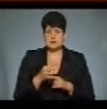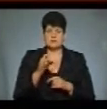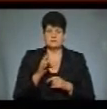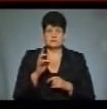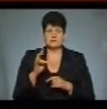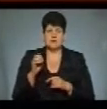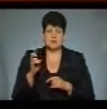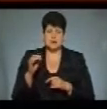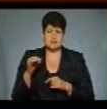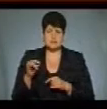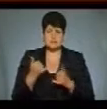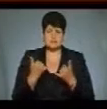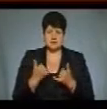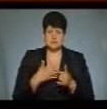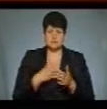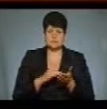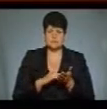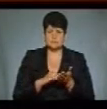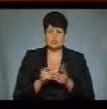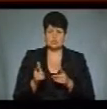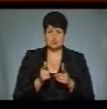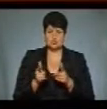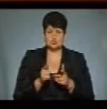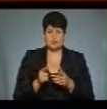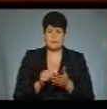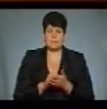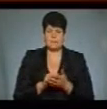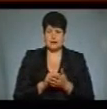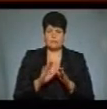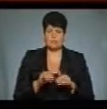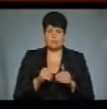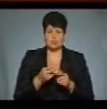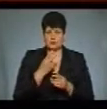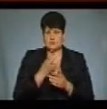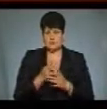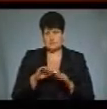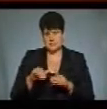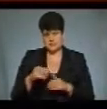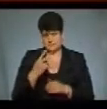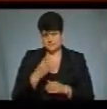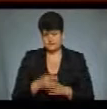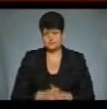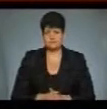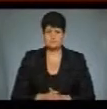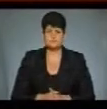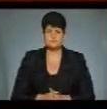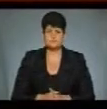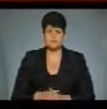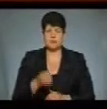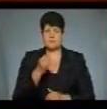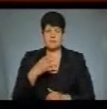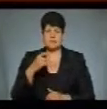Зараз наша кореспондентка Соломія Струс готує матеріал до випуску, тому пропоную переглянути його пізніше.